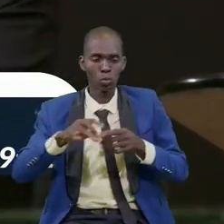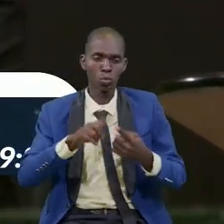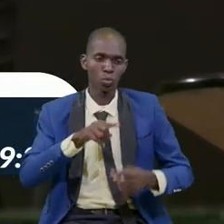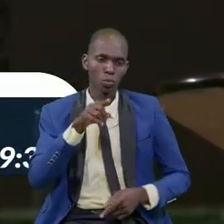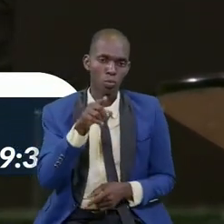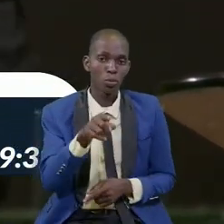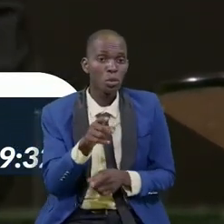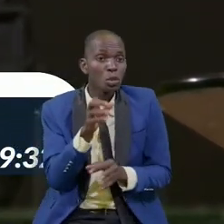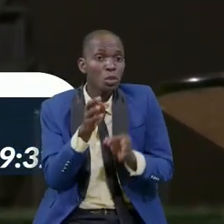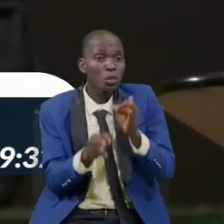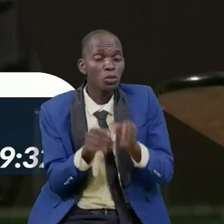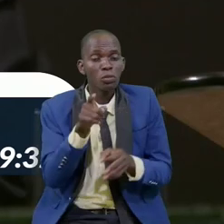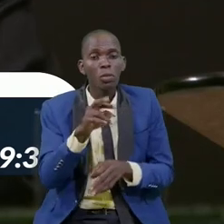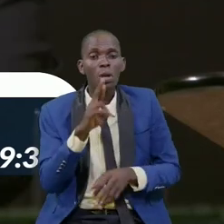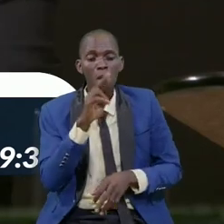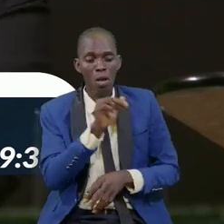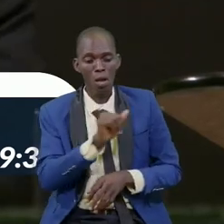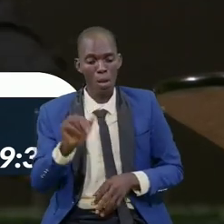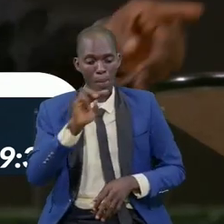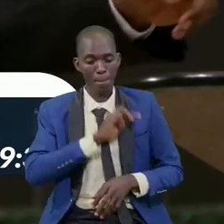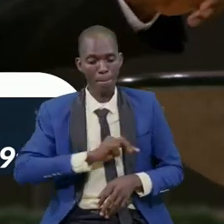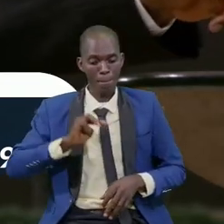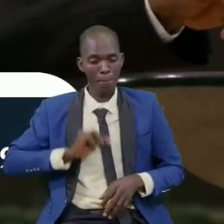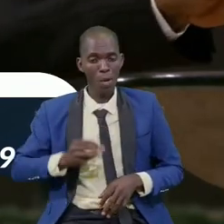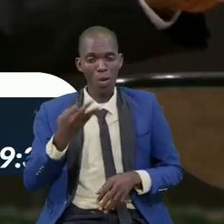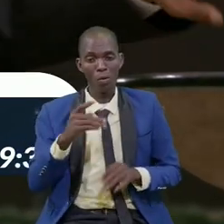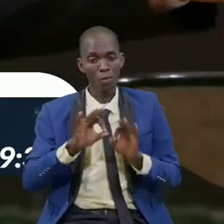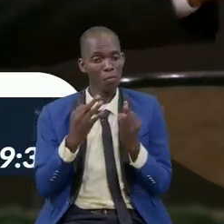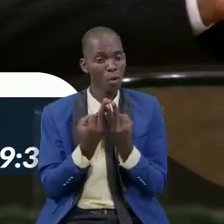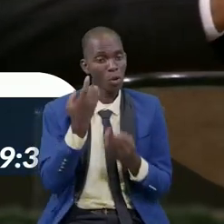êtes membre de la famille de Dieu,